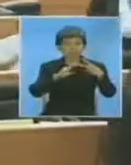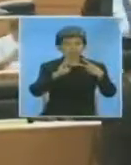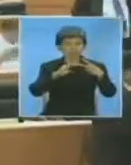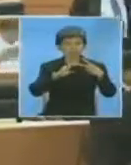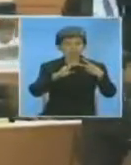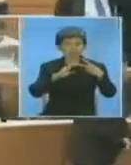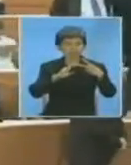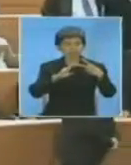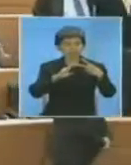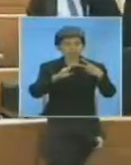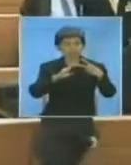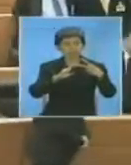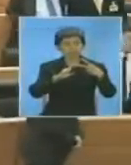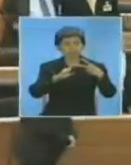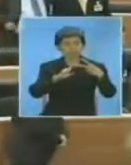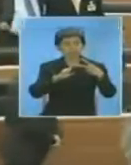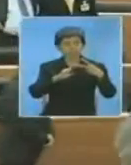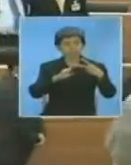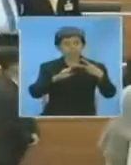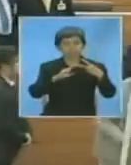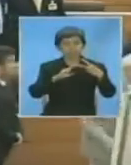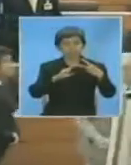สุรชัย